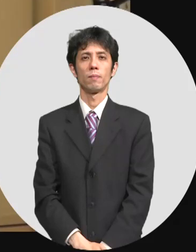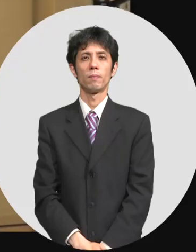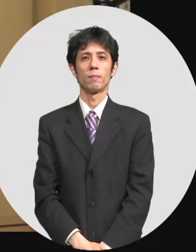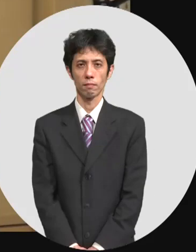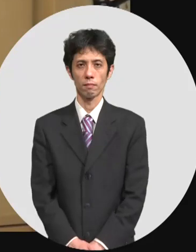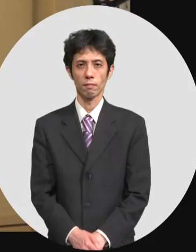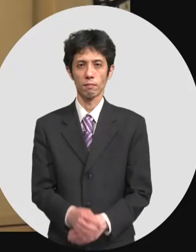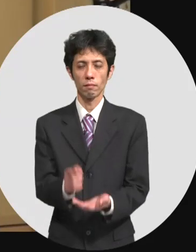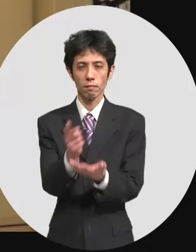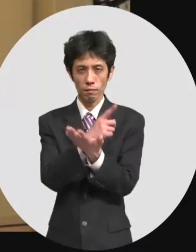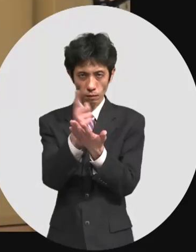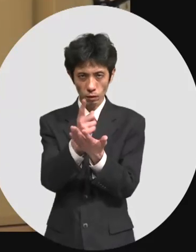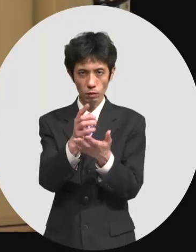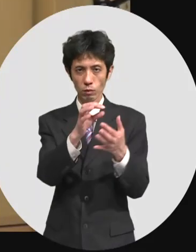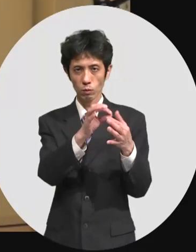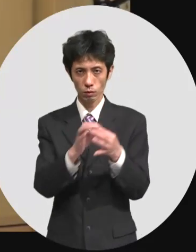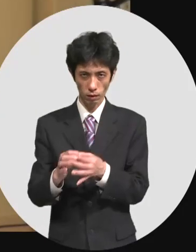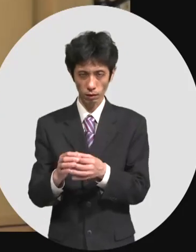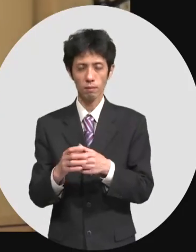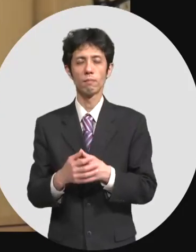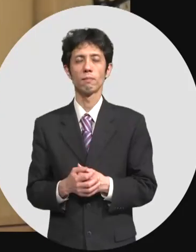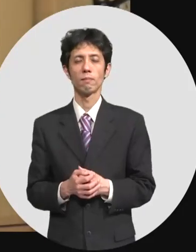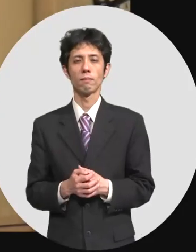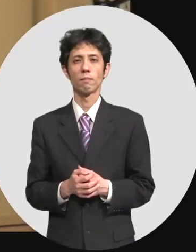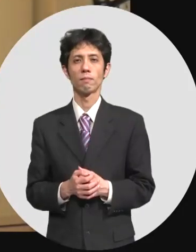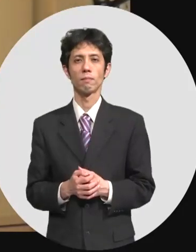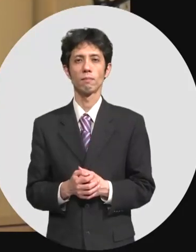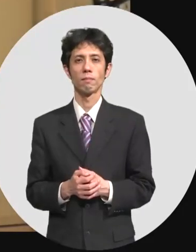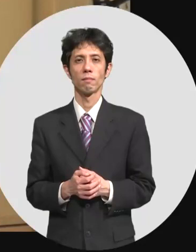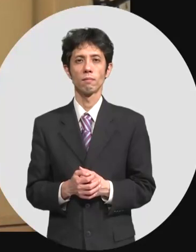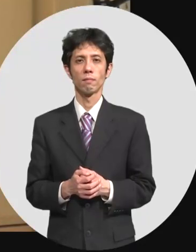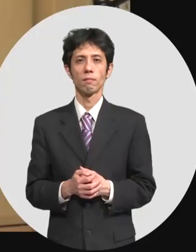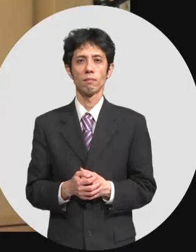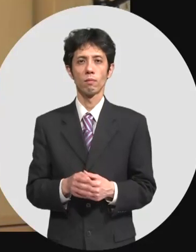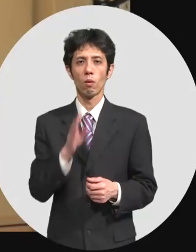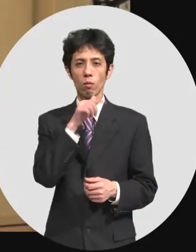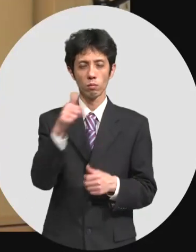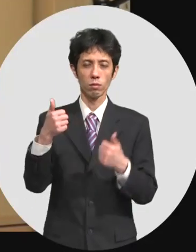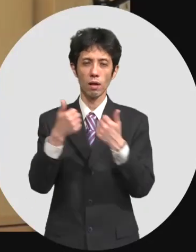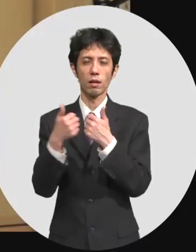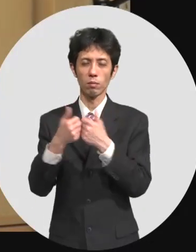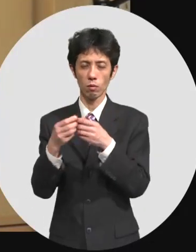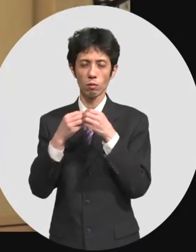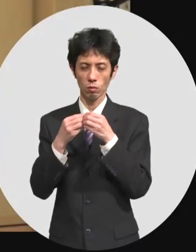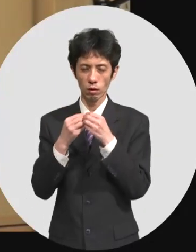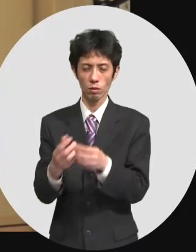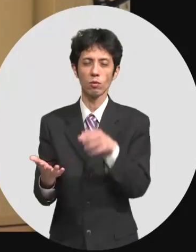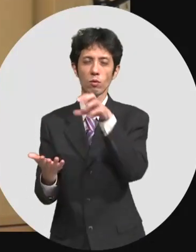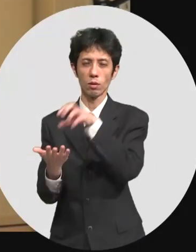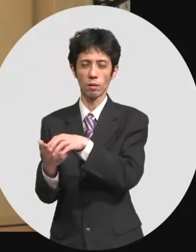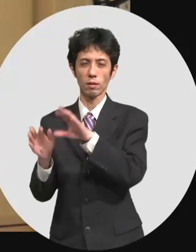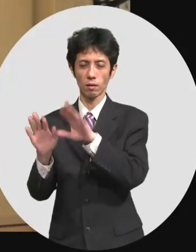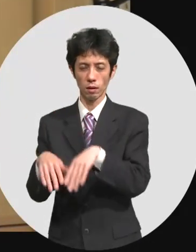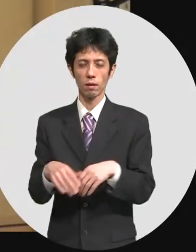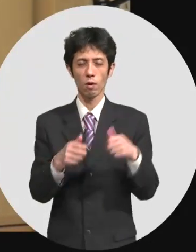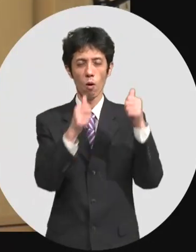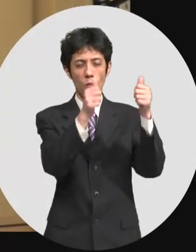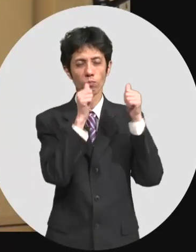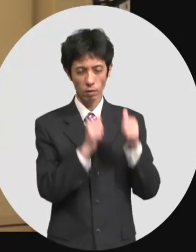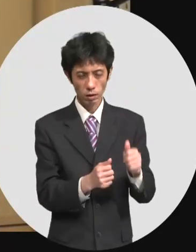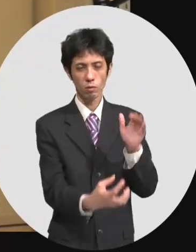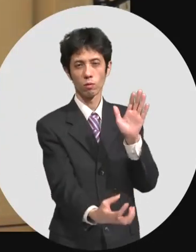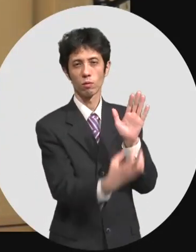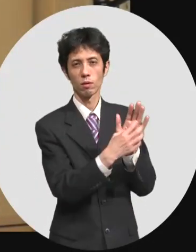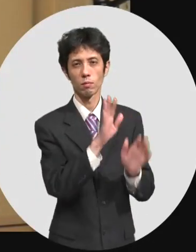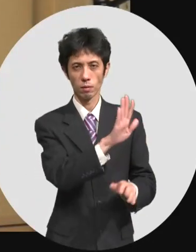それからガイドラインでございますけれども、これは本部会議の資料でも詳しくつけましたし、ホームページに